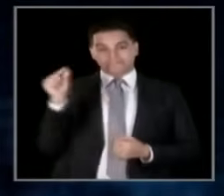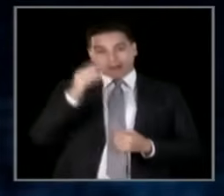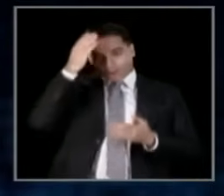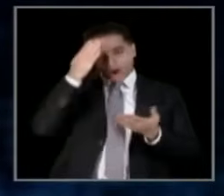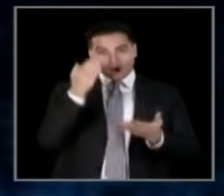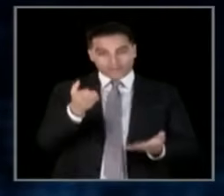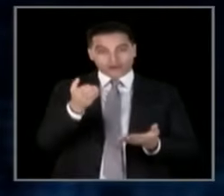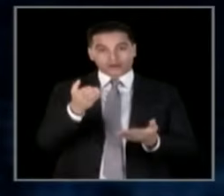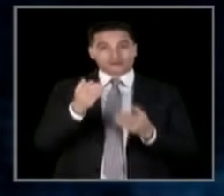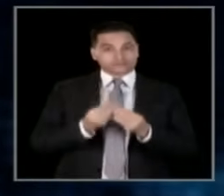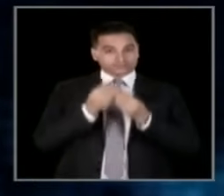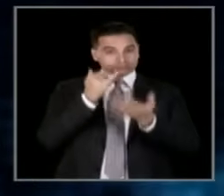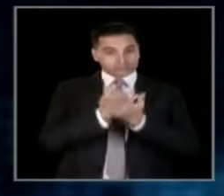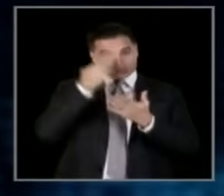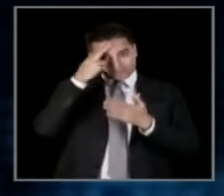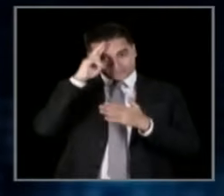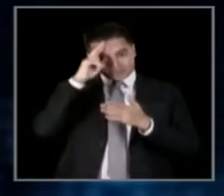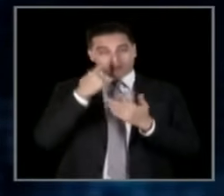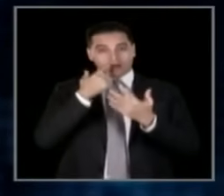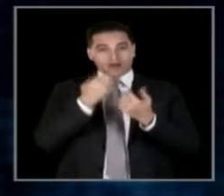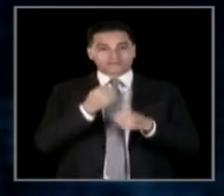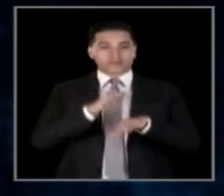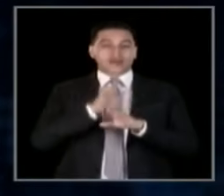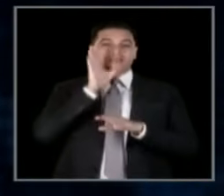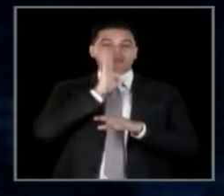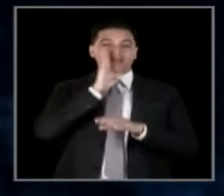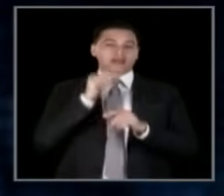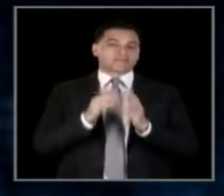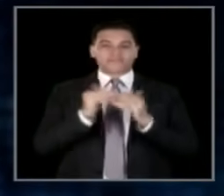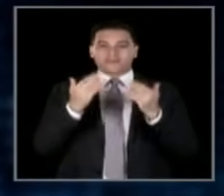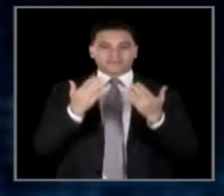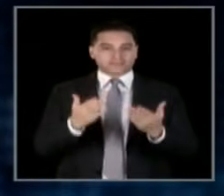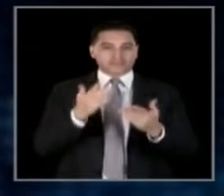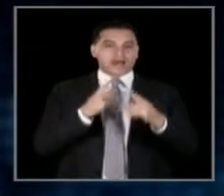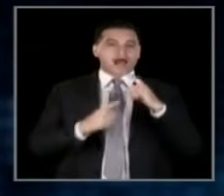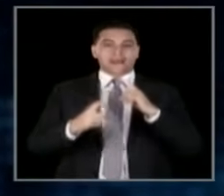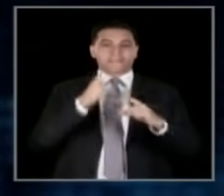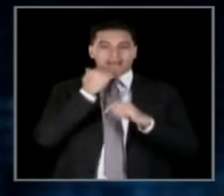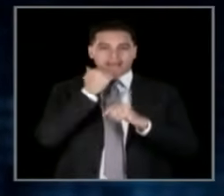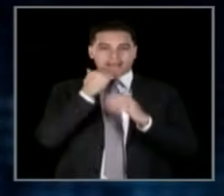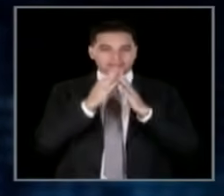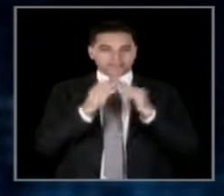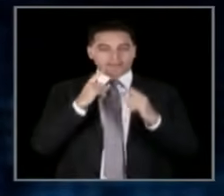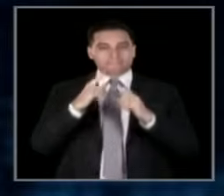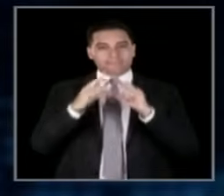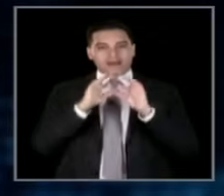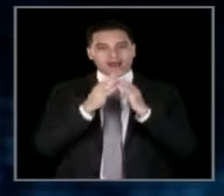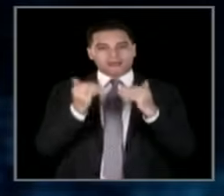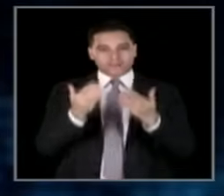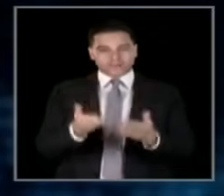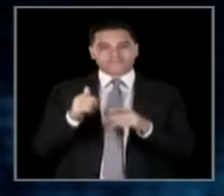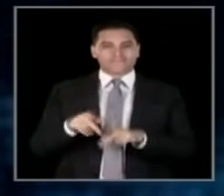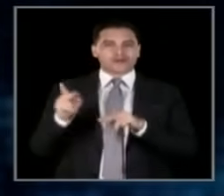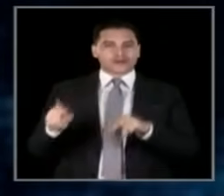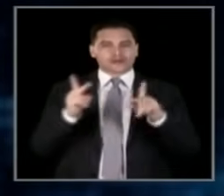برنامج العباقرة يقدم اليكم برعاية من يهتم بالتعليم في مصر، البنك الاهلي المصري، بنك اهل